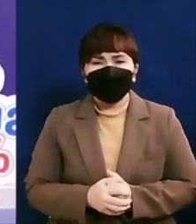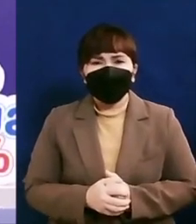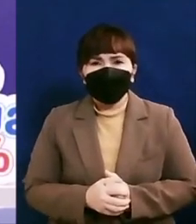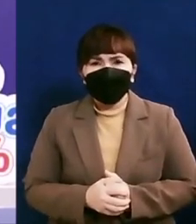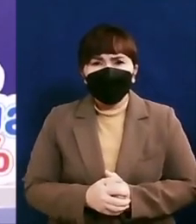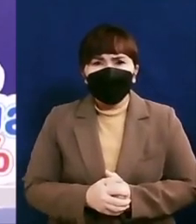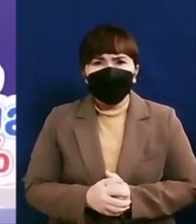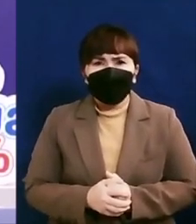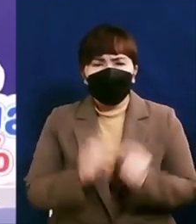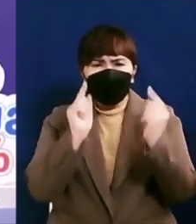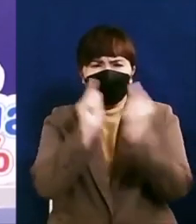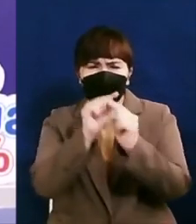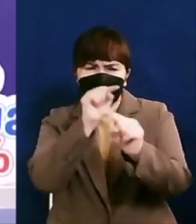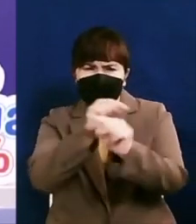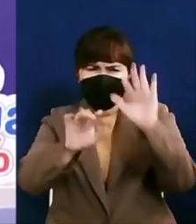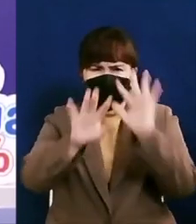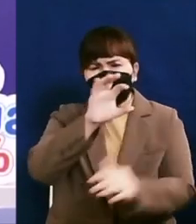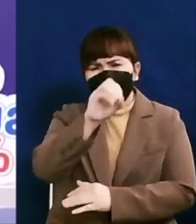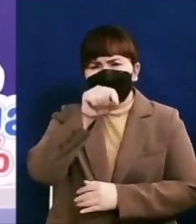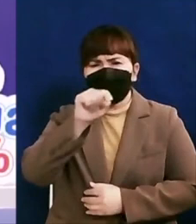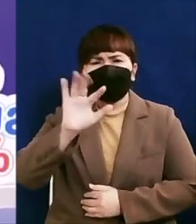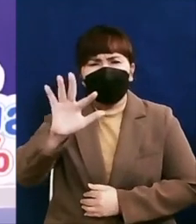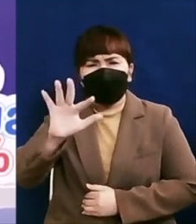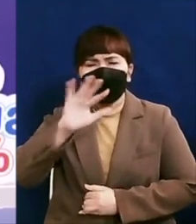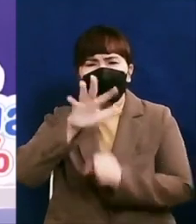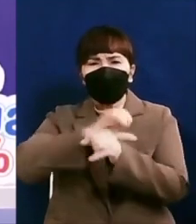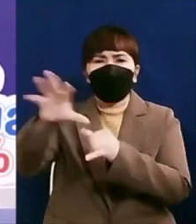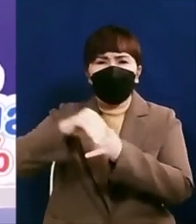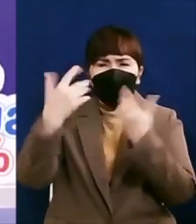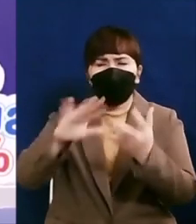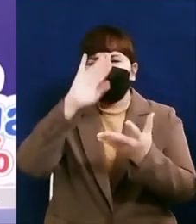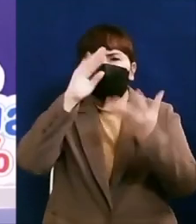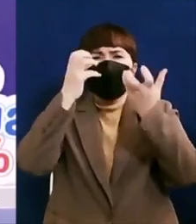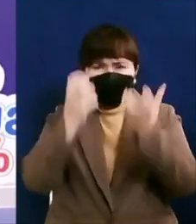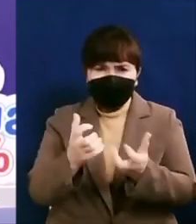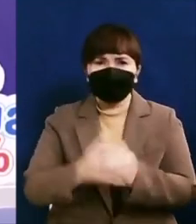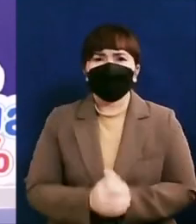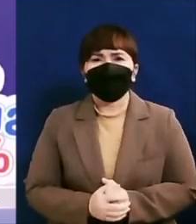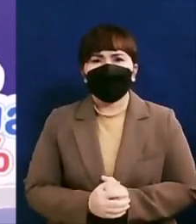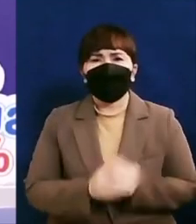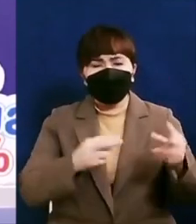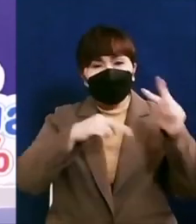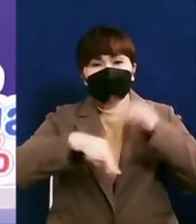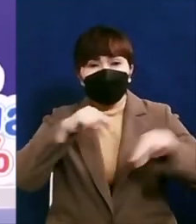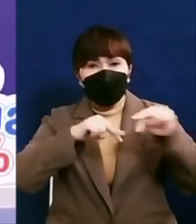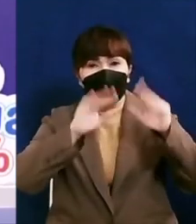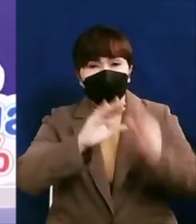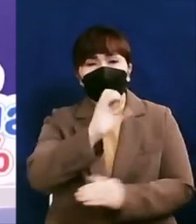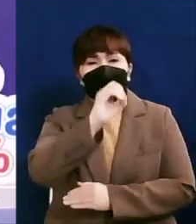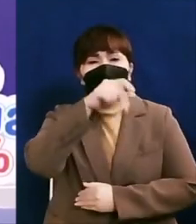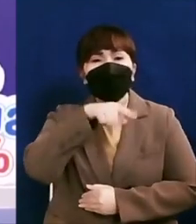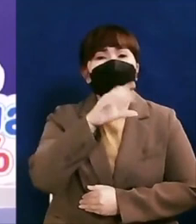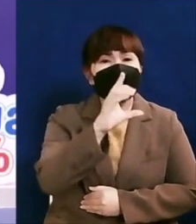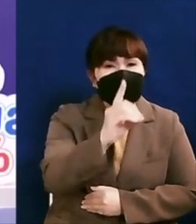งมีพบว่าประมาณเพียง 0.5% เท่านั้นนะครับที่การรักษาแบบ OPD หรือการรักษาแบบเจอแจกจบ